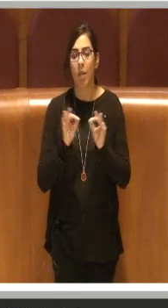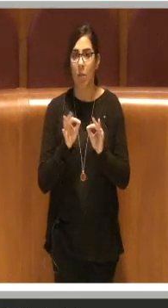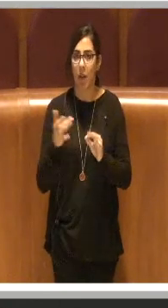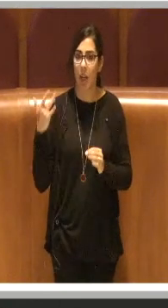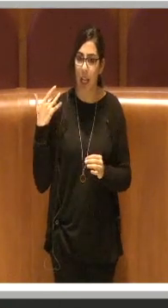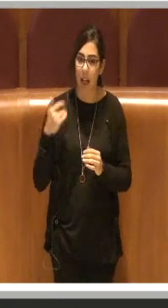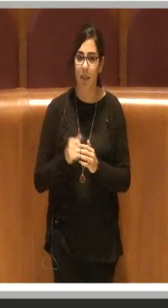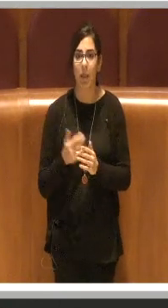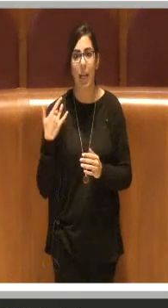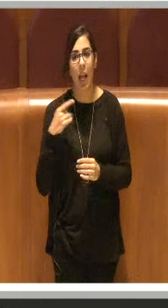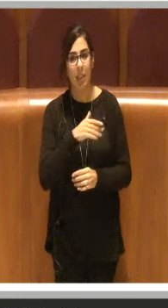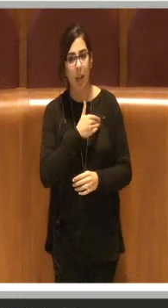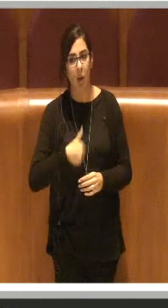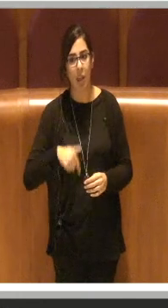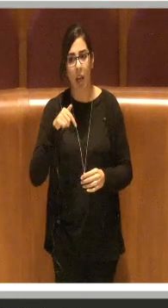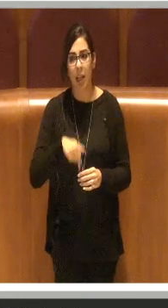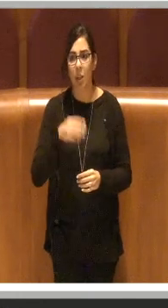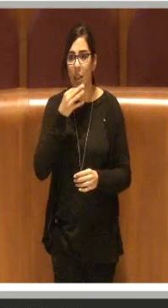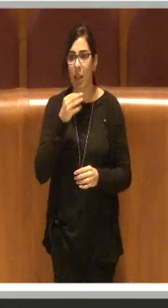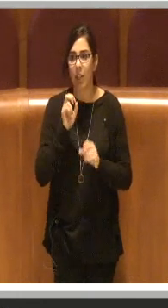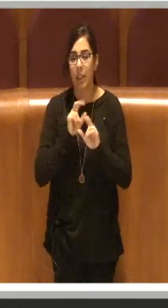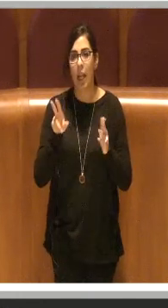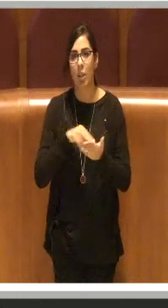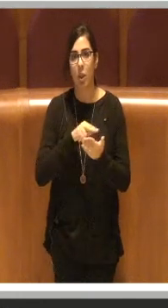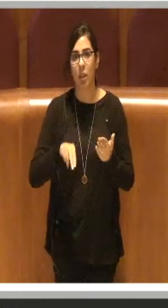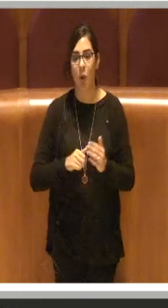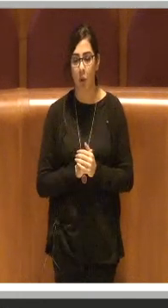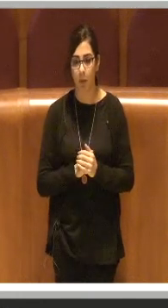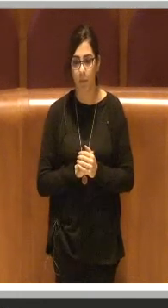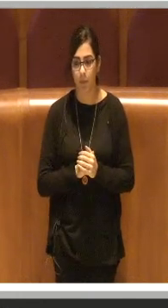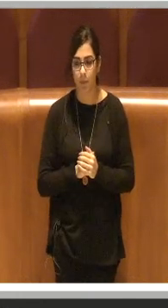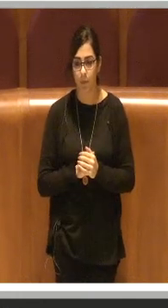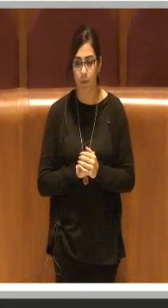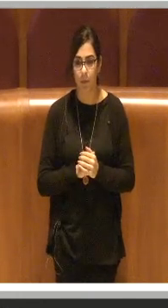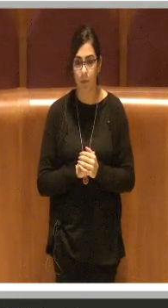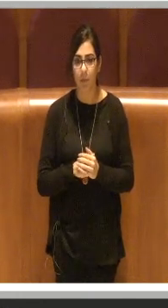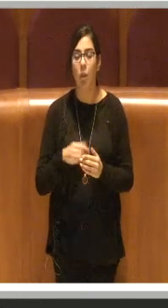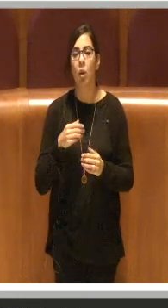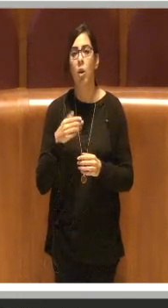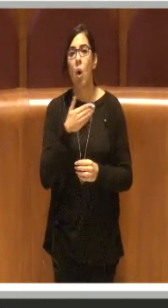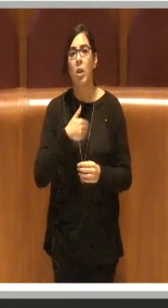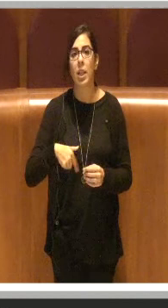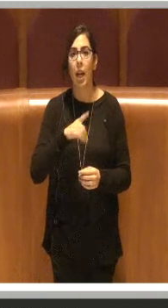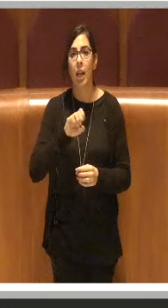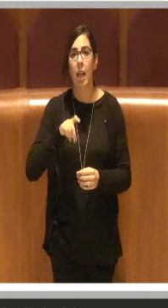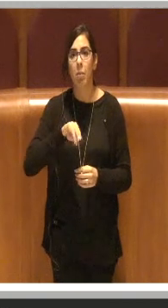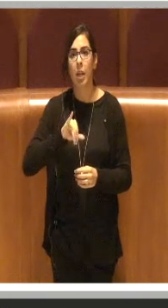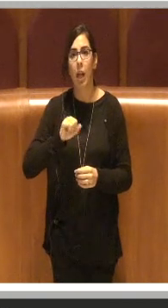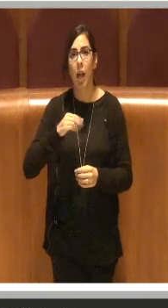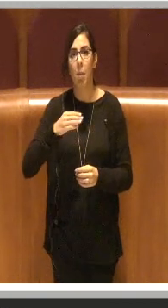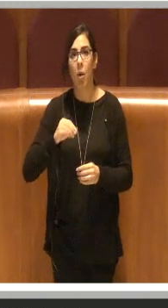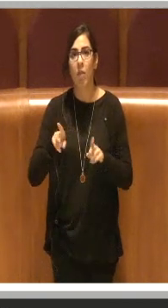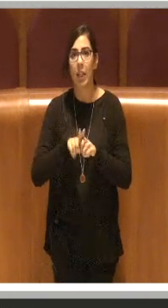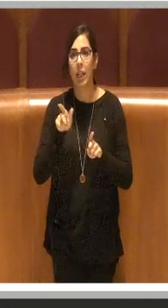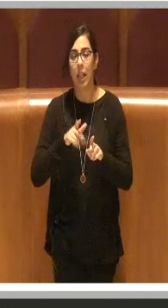a lei, consigliere. Passiamo agli interventi in dichiarazione di voto. È iscritto il consigliere De Priamo per Fratelli d'Italia,